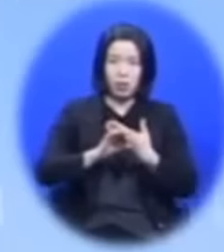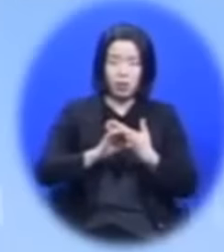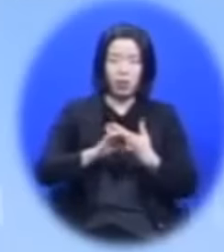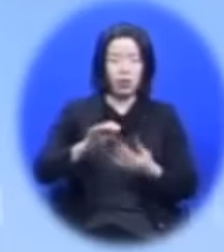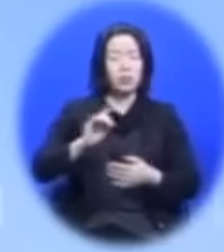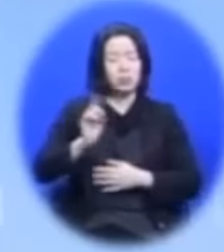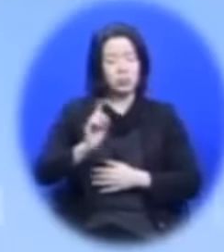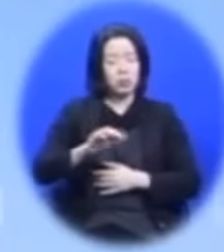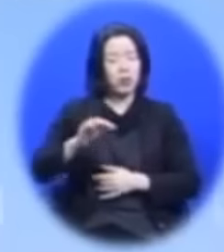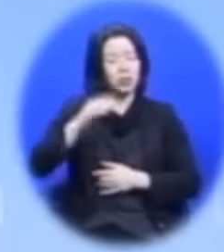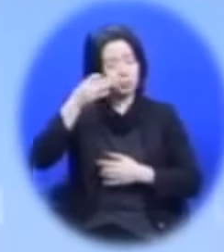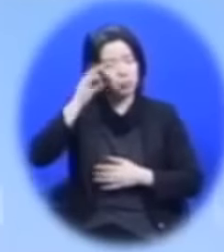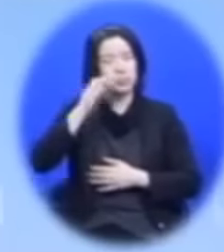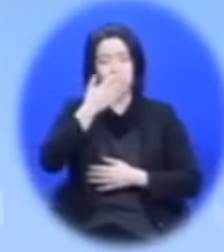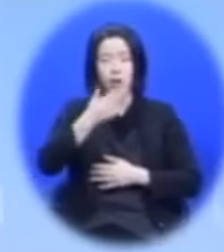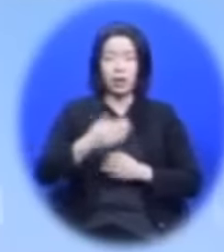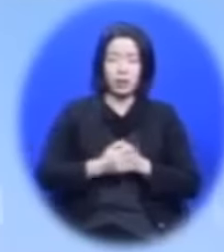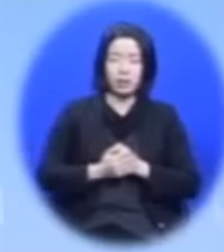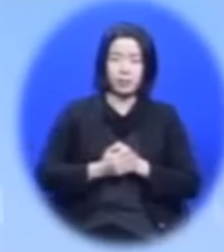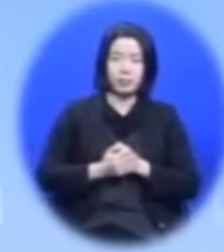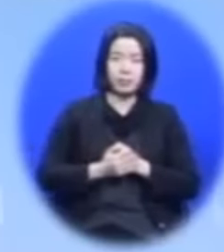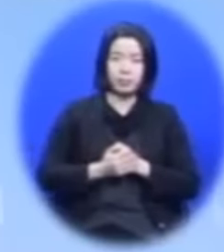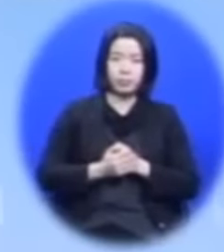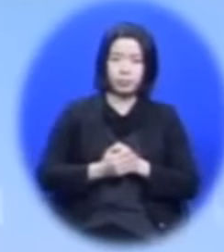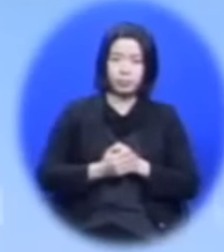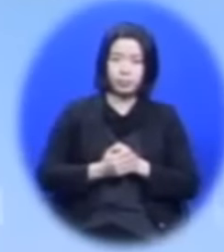어지간히 깨달을 수도 있지 않겠어요?